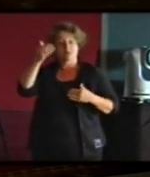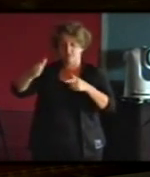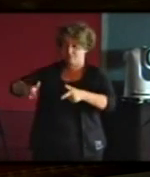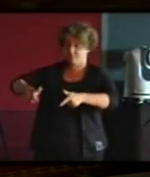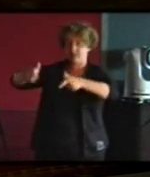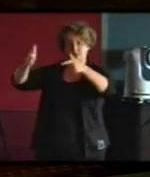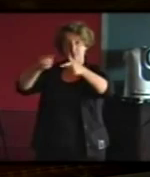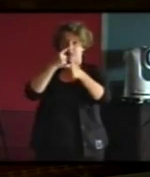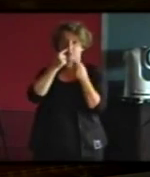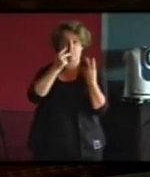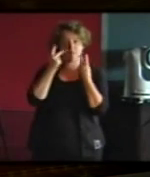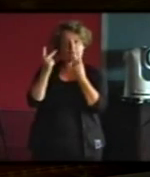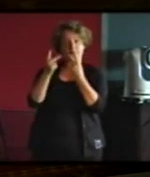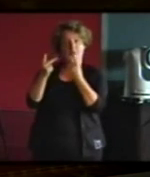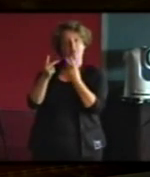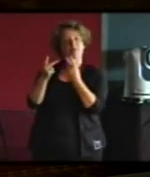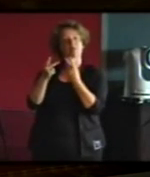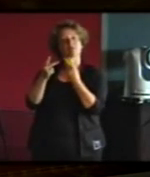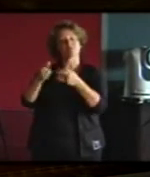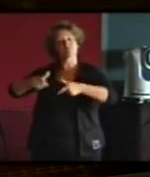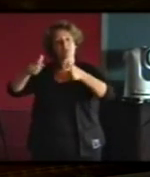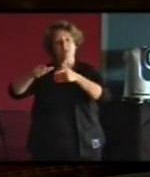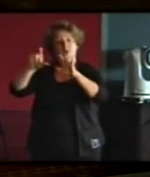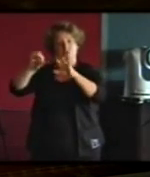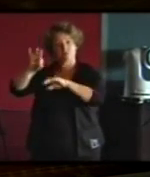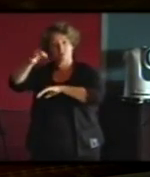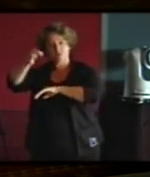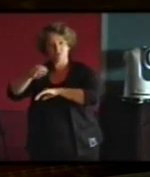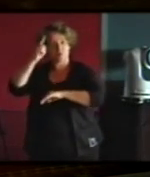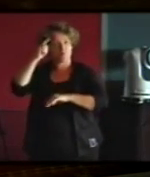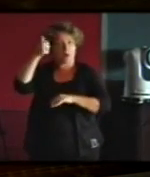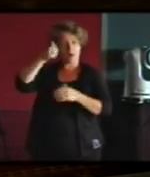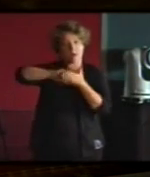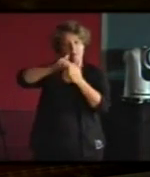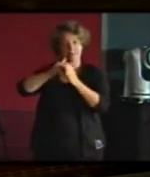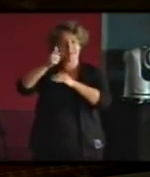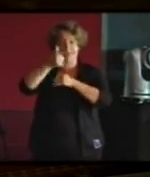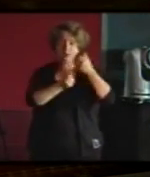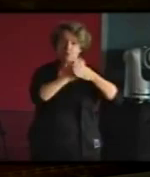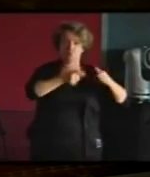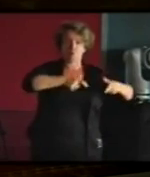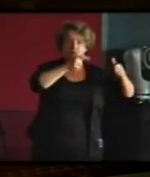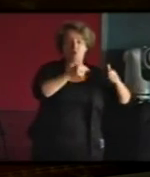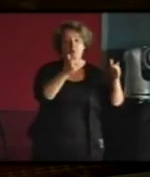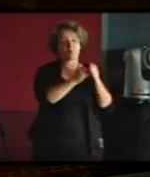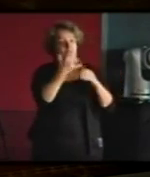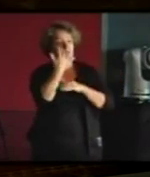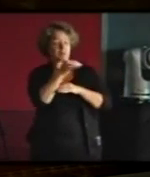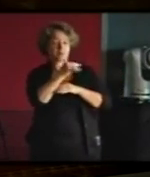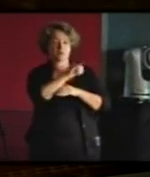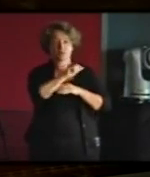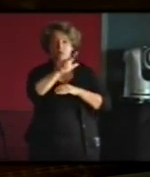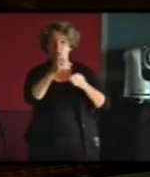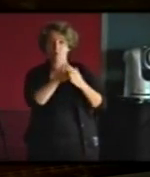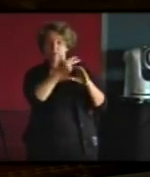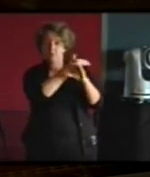vaut 70% de la valeur du bâtiment. Ça coûte entre 1500 et 3000 euros du mètre de construire un immeuble neuf, où que ce soit à Bordeaux, que ce soit